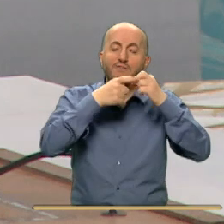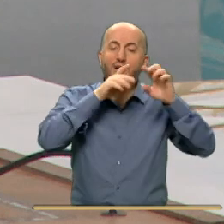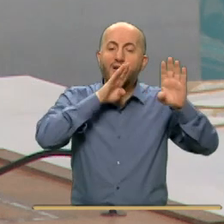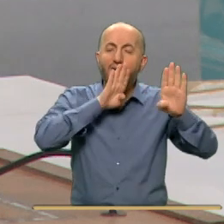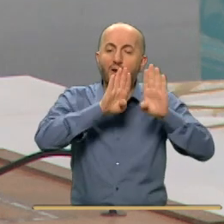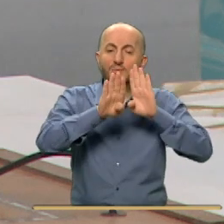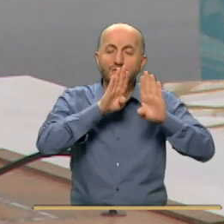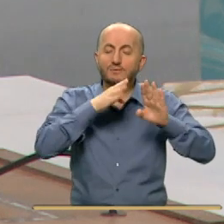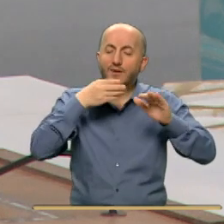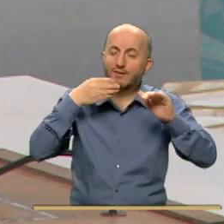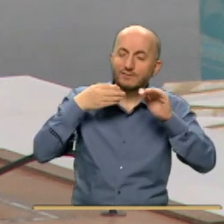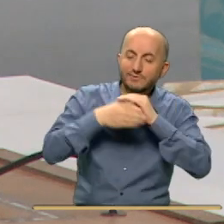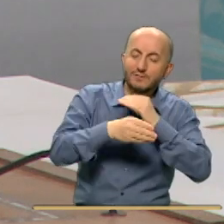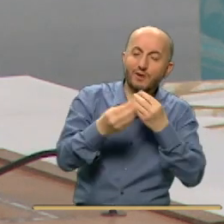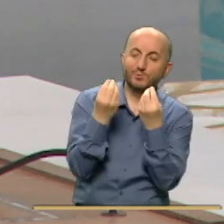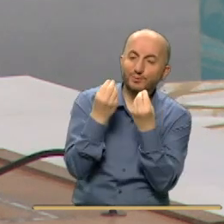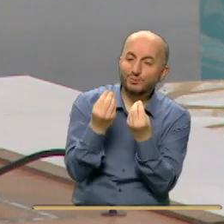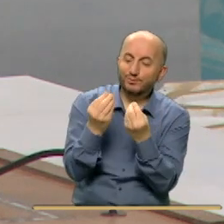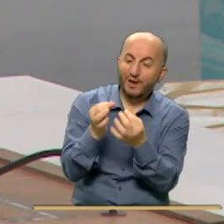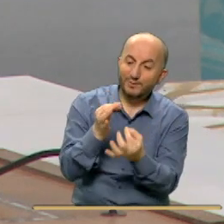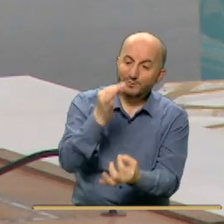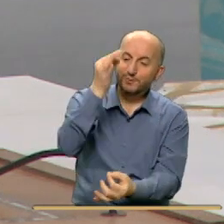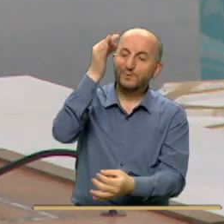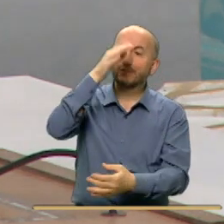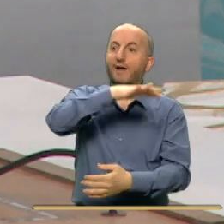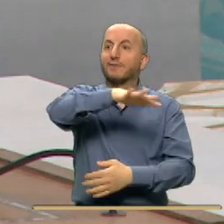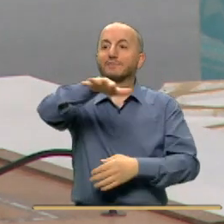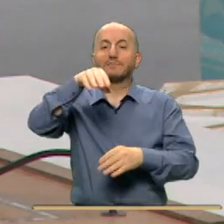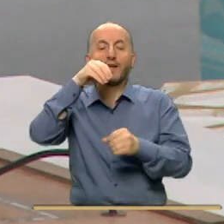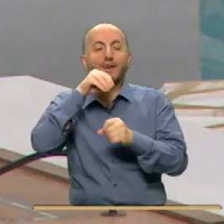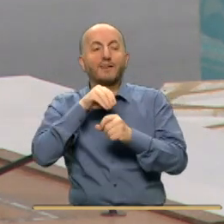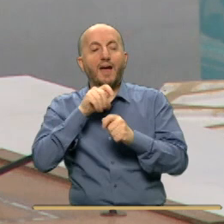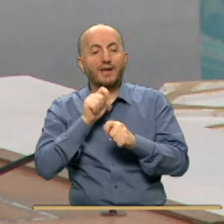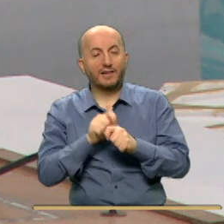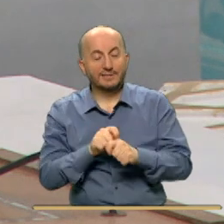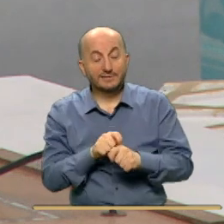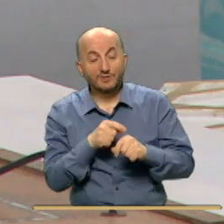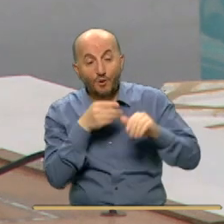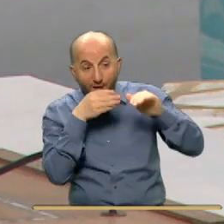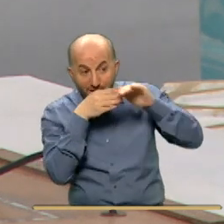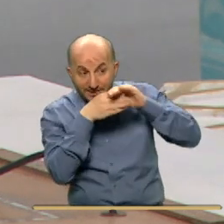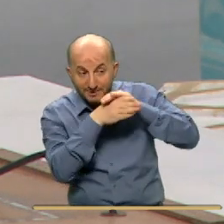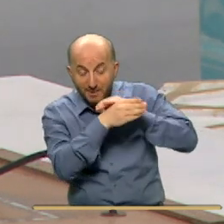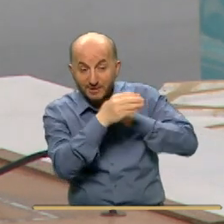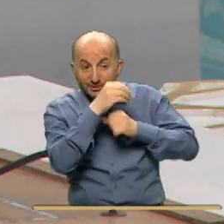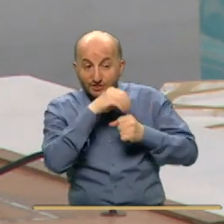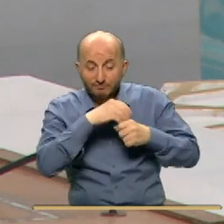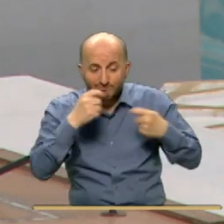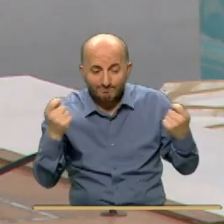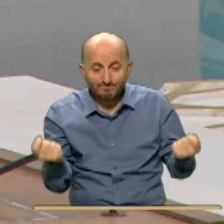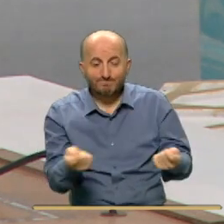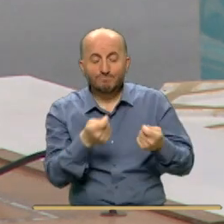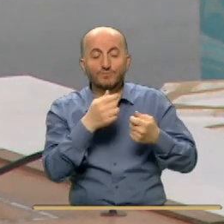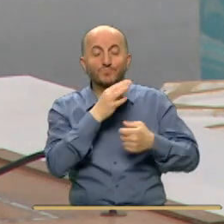kapısından giren salih ve seçkin kullarından eylesin. Oradan girmek için, oradan geçmek için çaba sarf